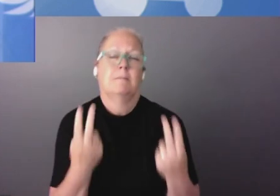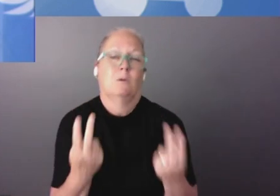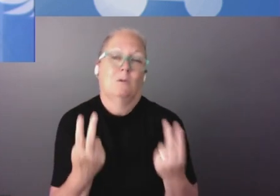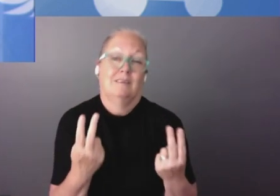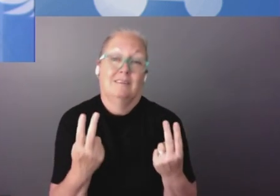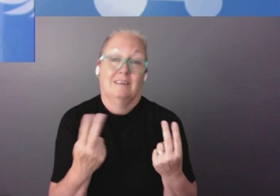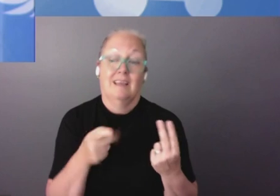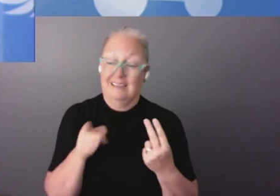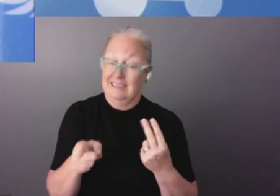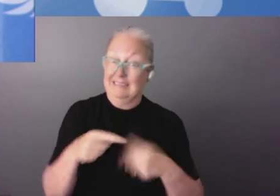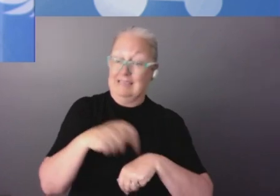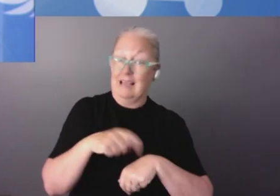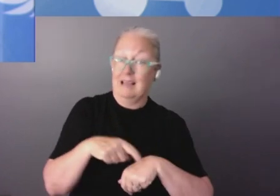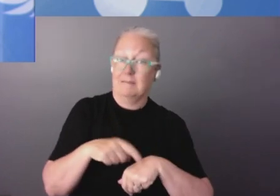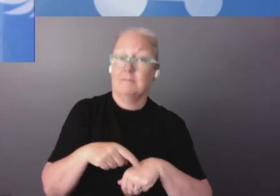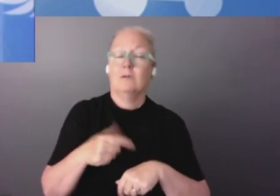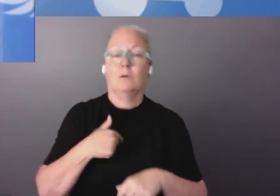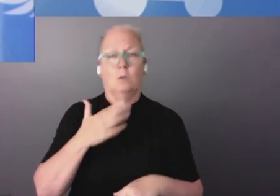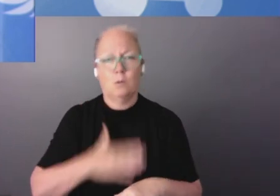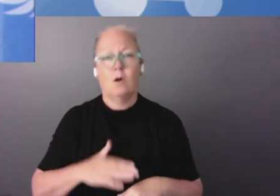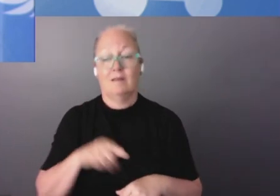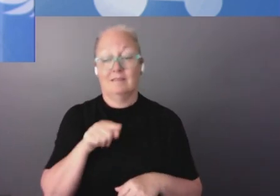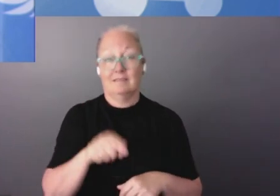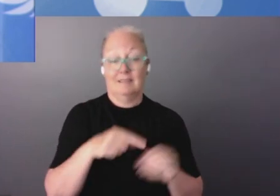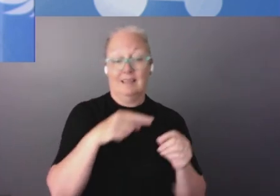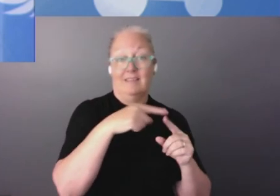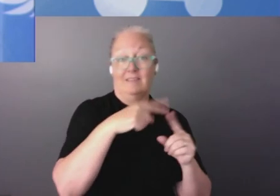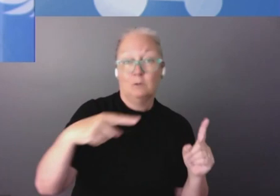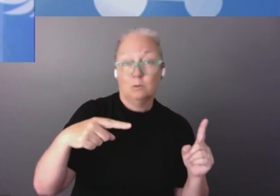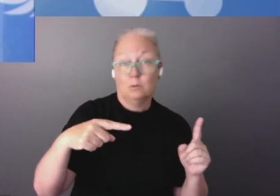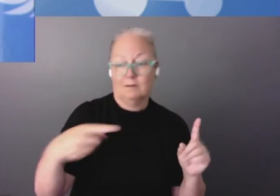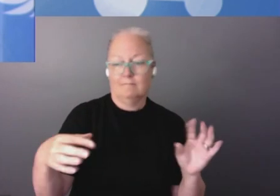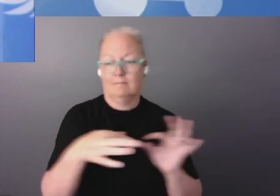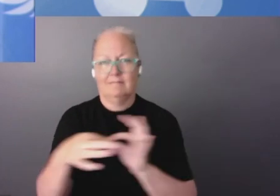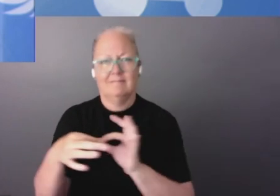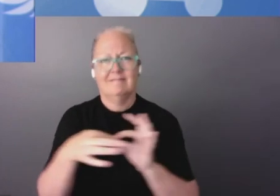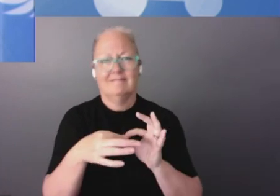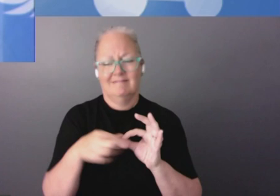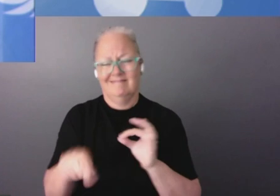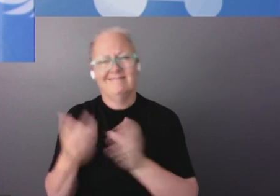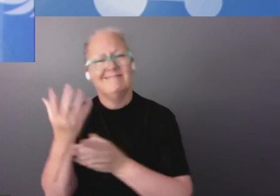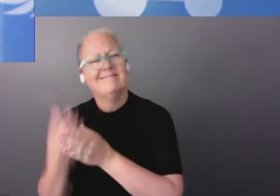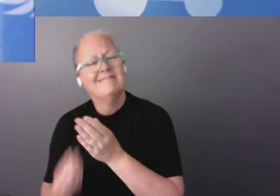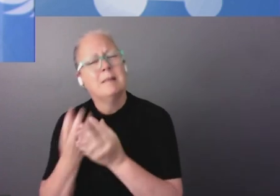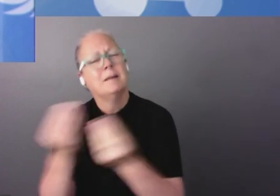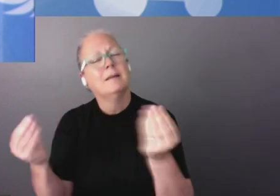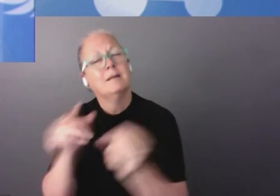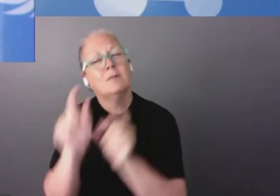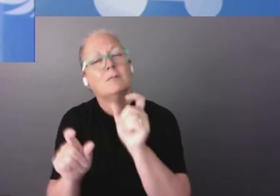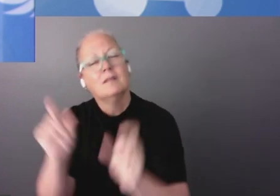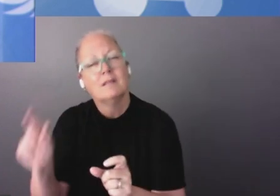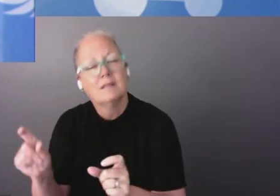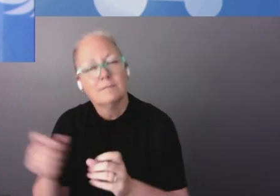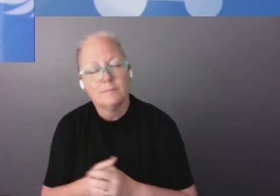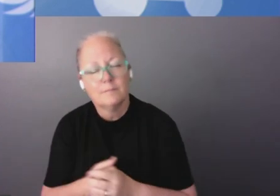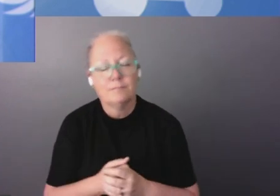Grudzień szybko mija, zbliżamy się do końca roku. Wierzę, że ten rok może być rokiem naprawdę krytycznym, jeśli